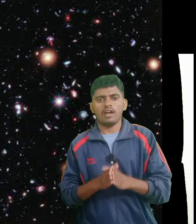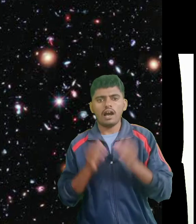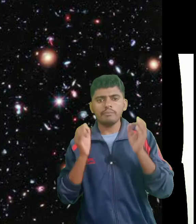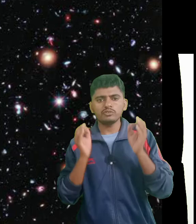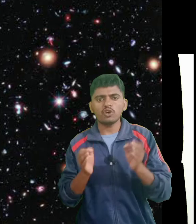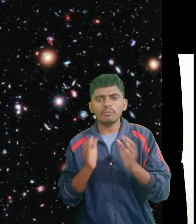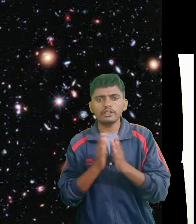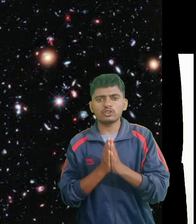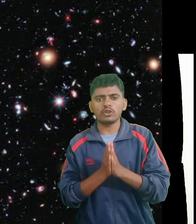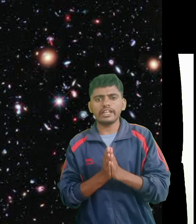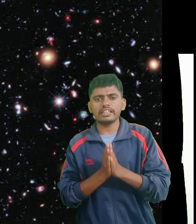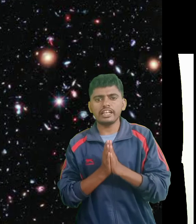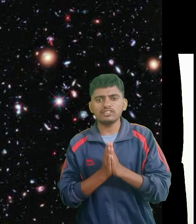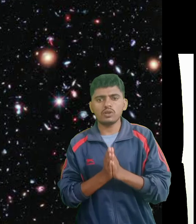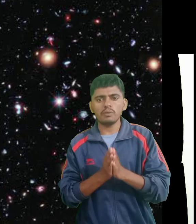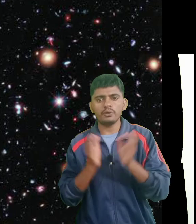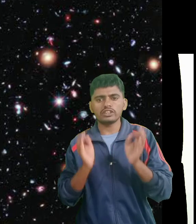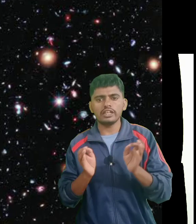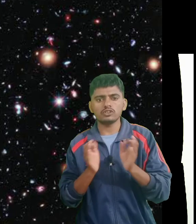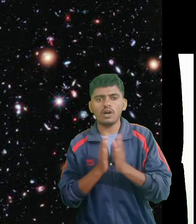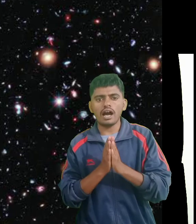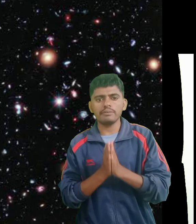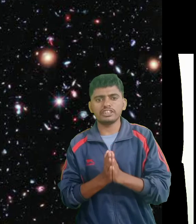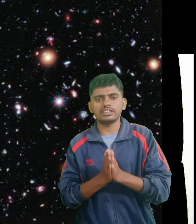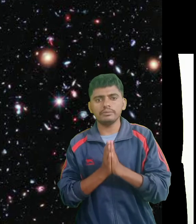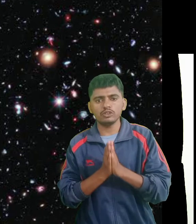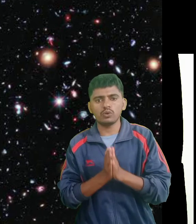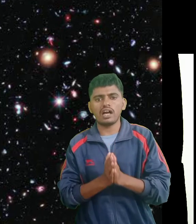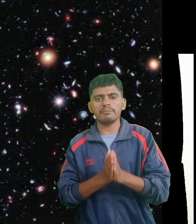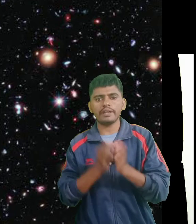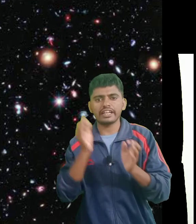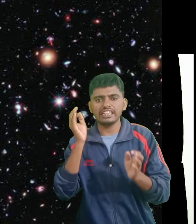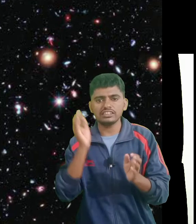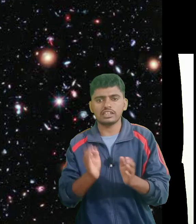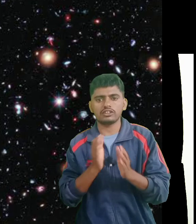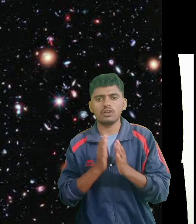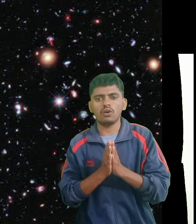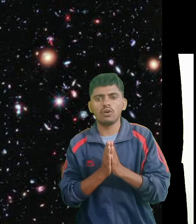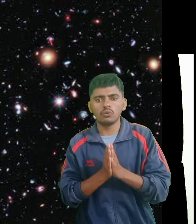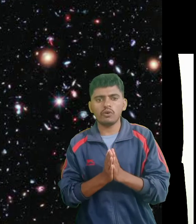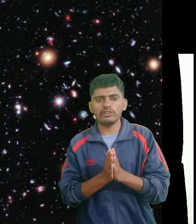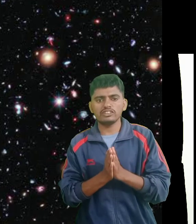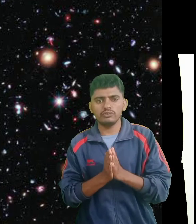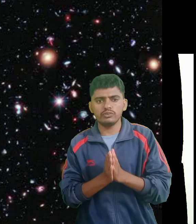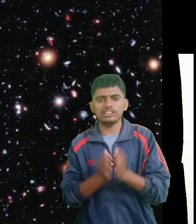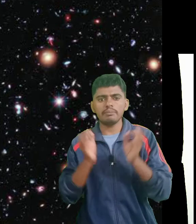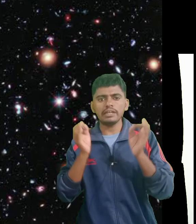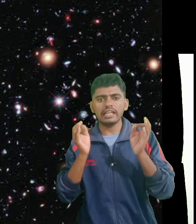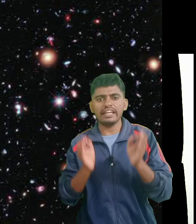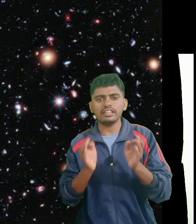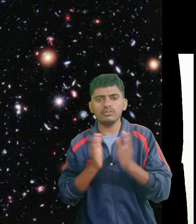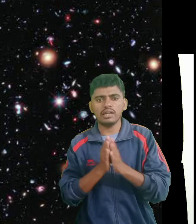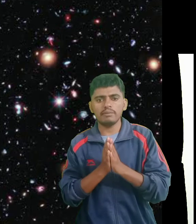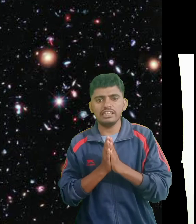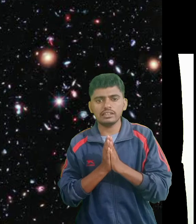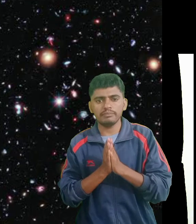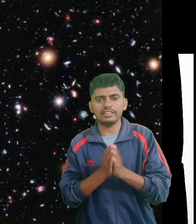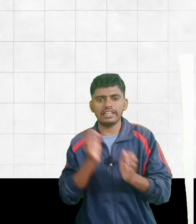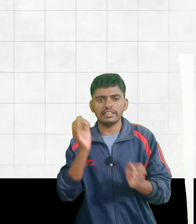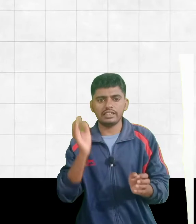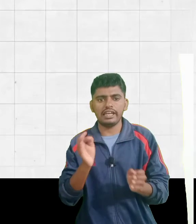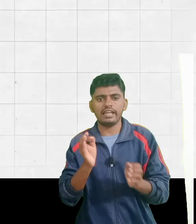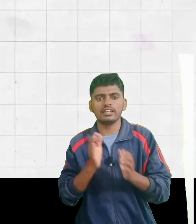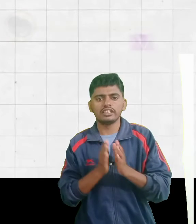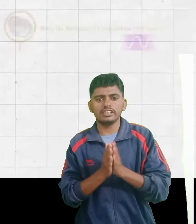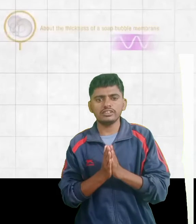पाती है। आमतौर पर छोटे टेलीस्कोप होते हैं जो आप किसी भी दुकान पर खरीद सकते हो, वो विजिबल लाइट की वेवलेंथ